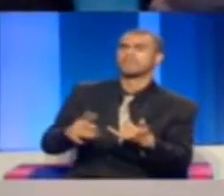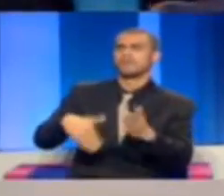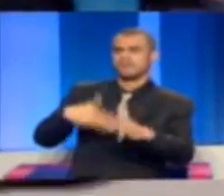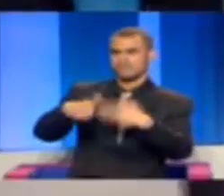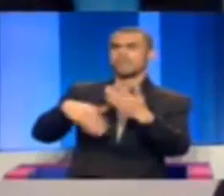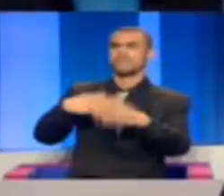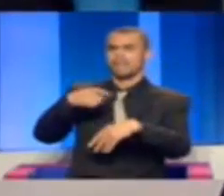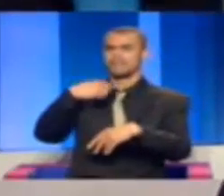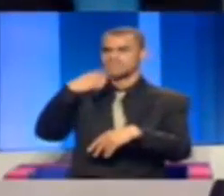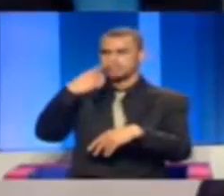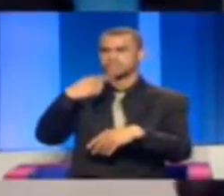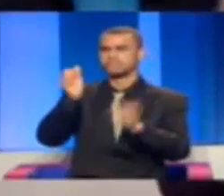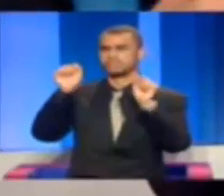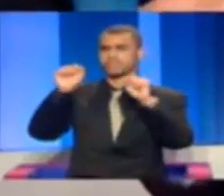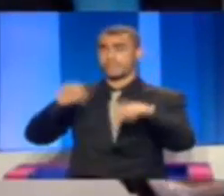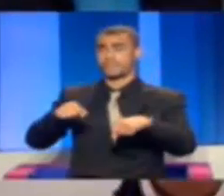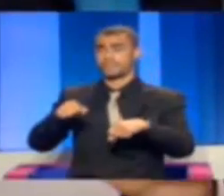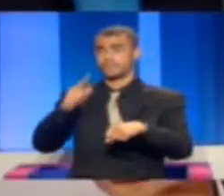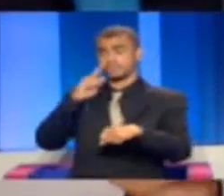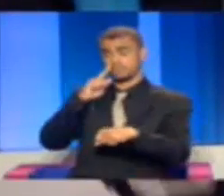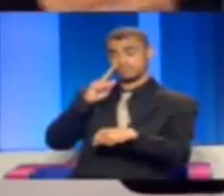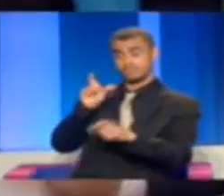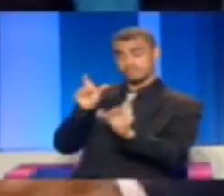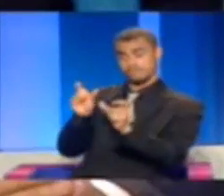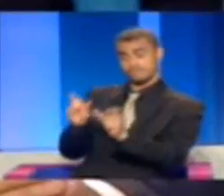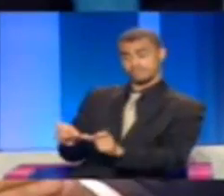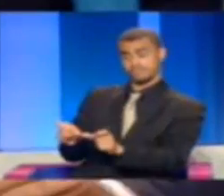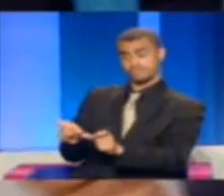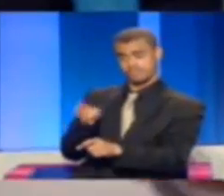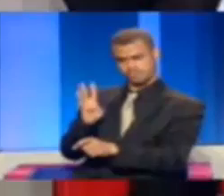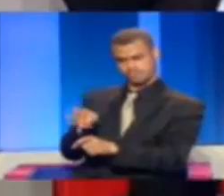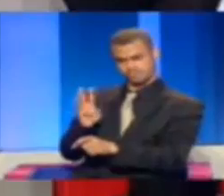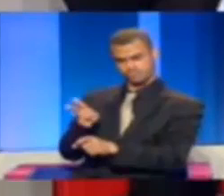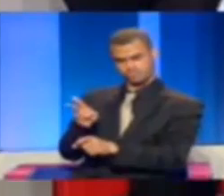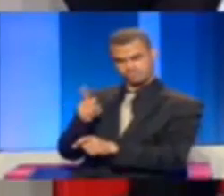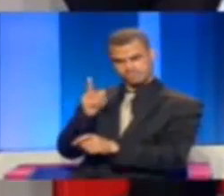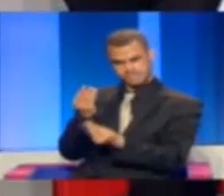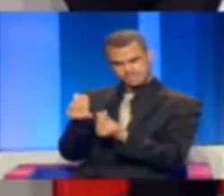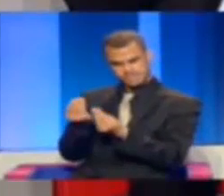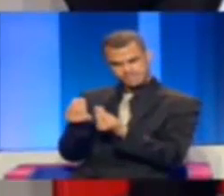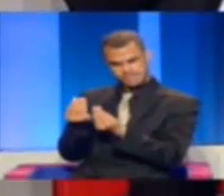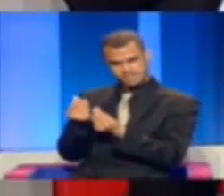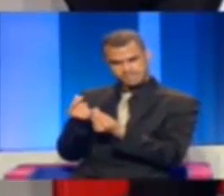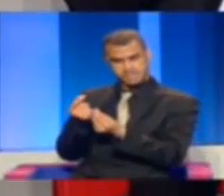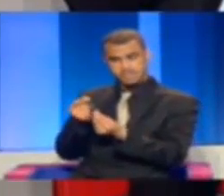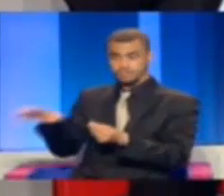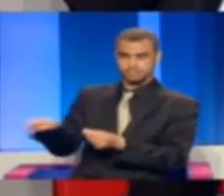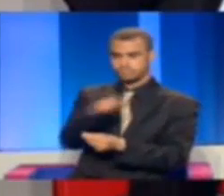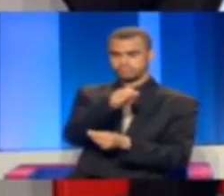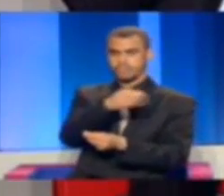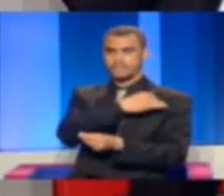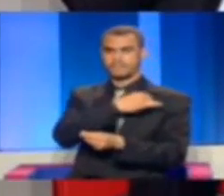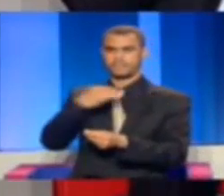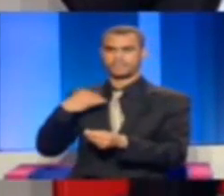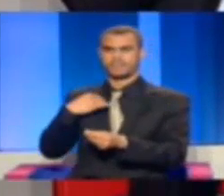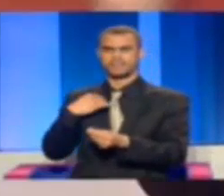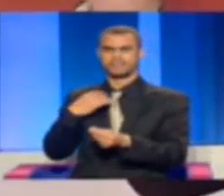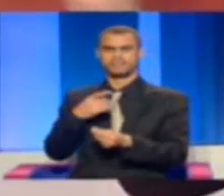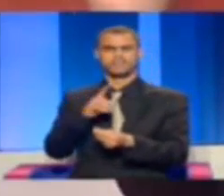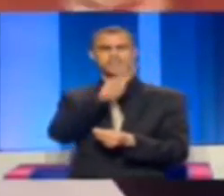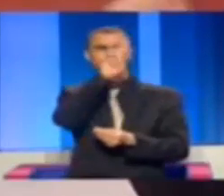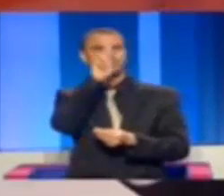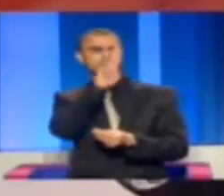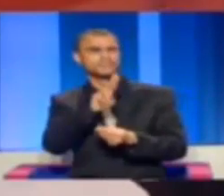غادي يتكلم حتى تيدوز الوقت. بحال هذا الكلام ما كاينش، شكيتي في ولدك دي عند طبيب يرد الطبيب اختصاصي الانف والاذن